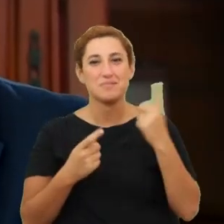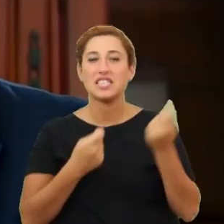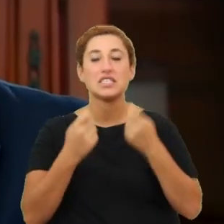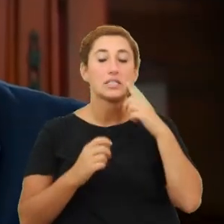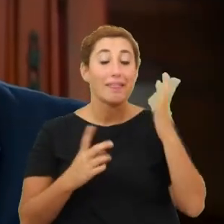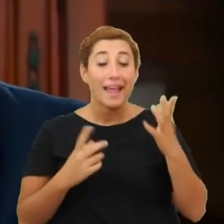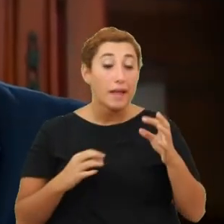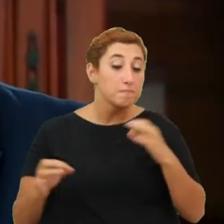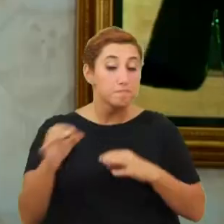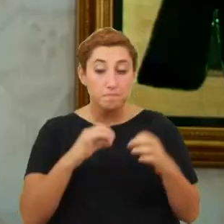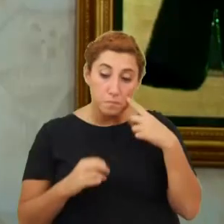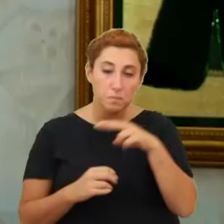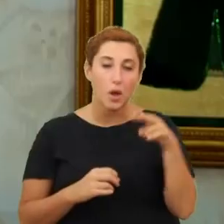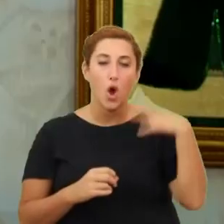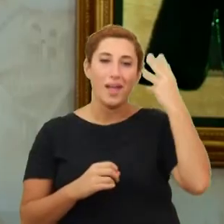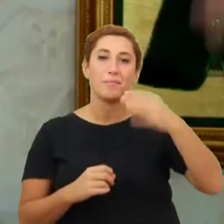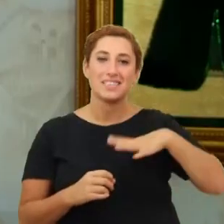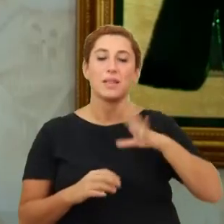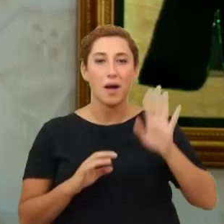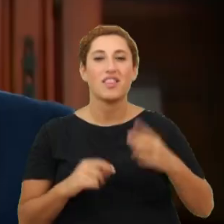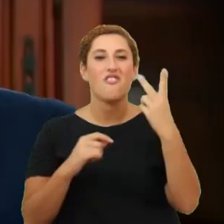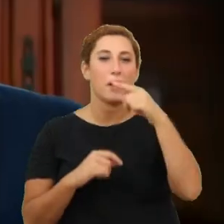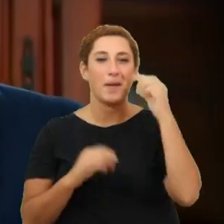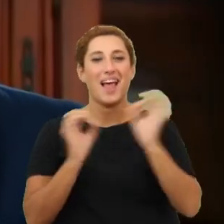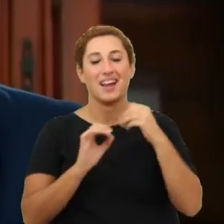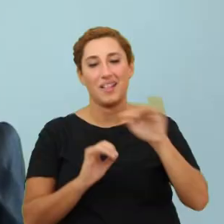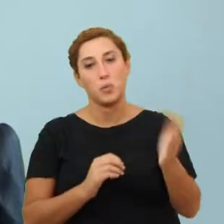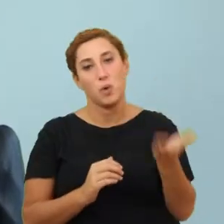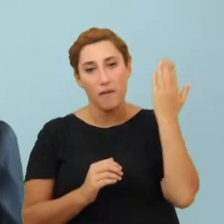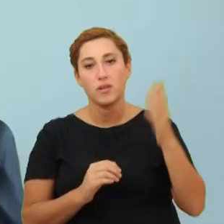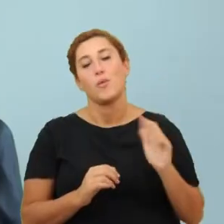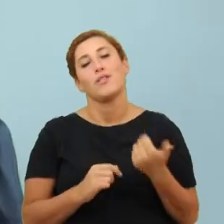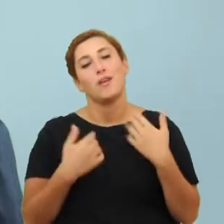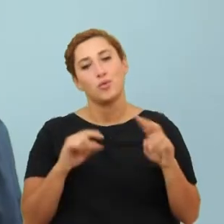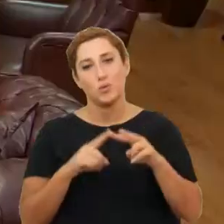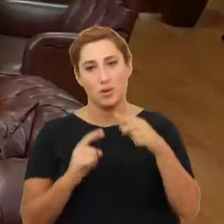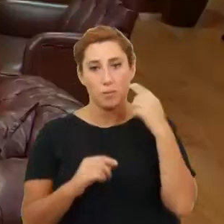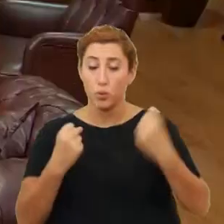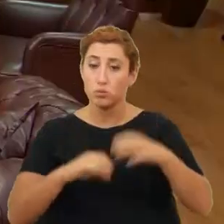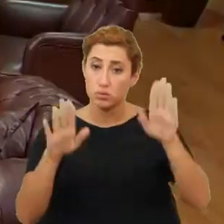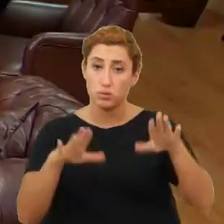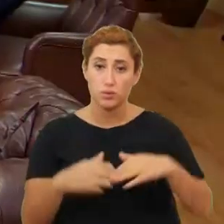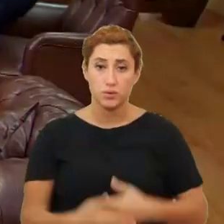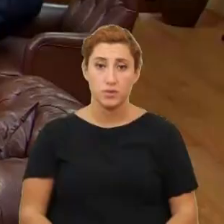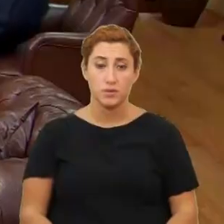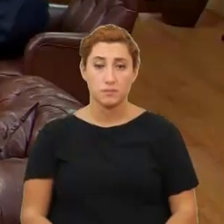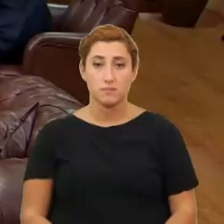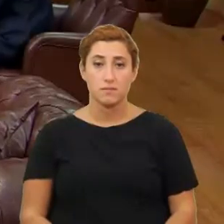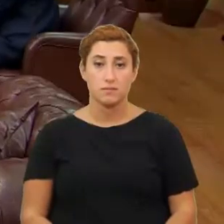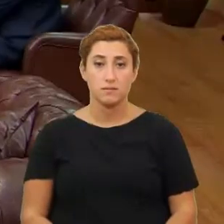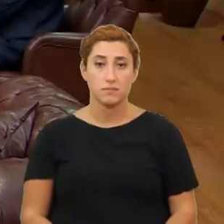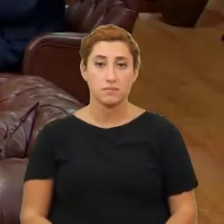şirketin sistemine biraz hakim olayım istedim. Hatta Vakıf Bey'i de erkenden rahatsız ettim ya. Estağfurullah Nurhan Bey. Oturun, oturun, oturun.